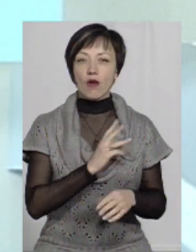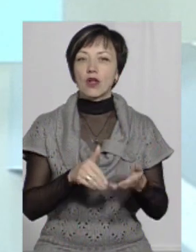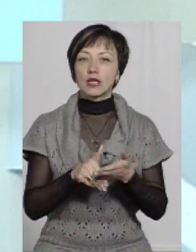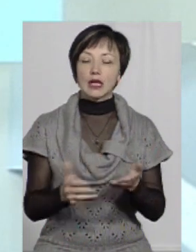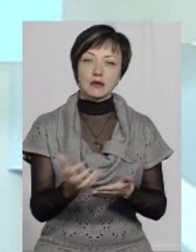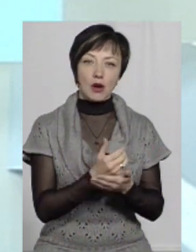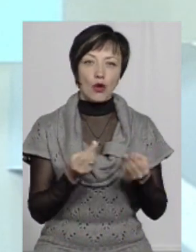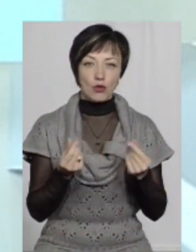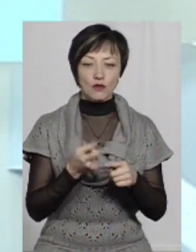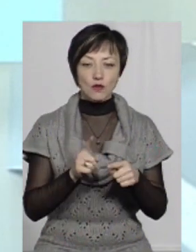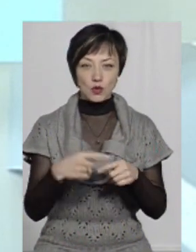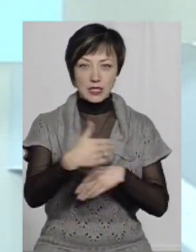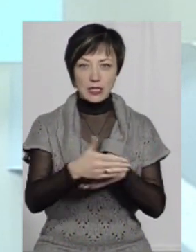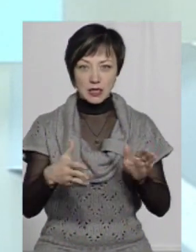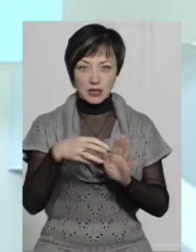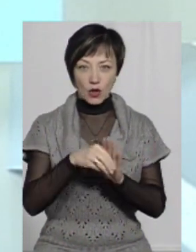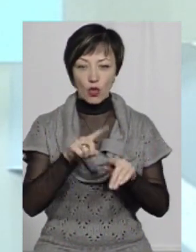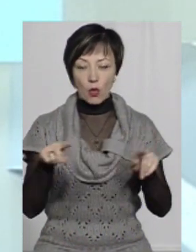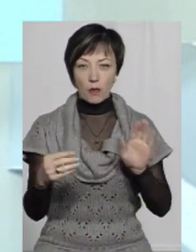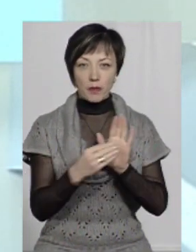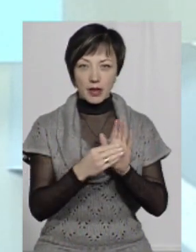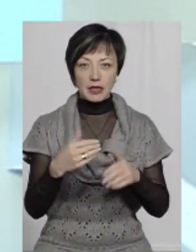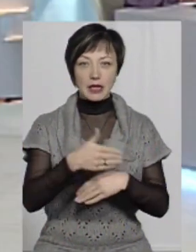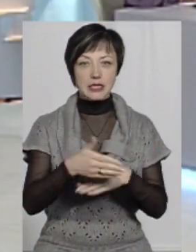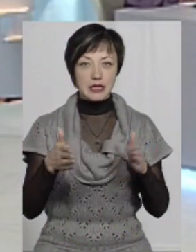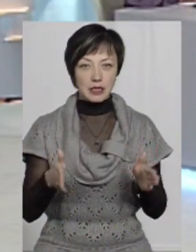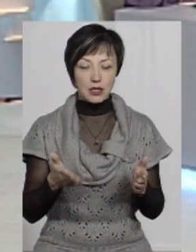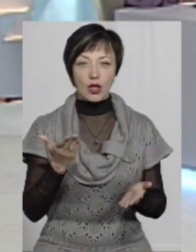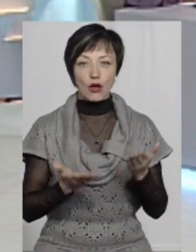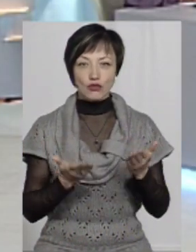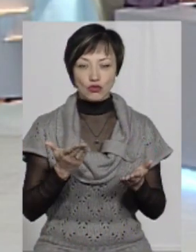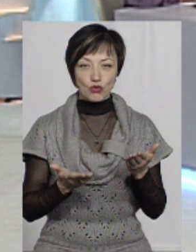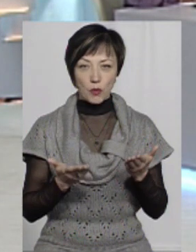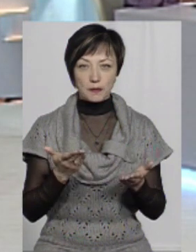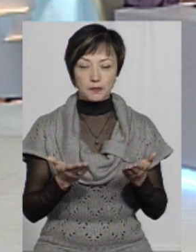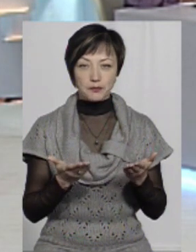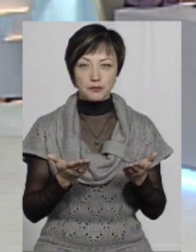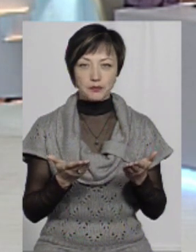які збирають кошти в цю скриньку, тобто такий самий номер є на скринці, якщо скринька...